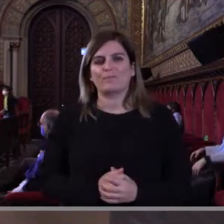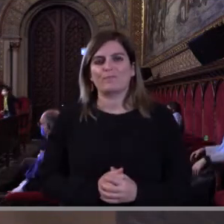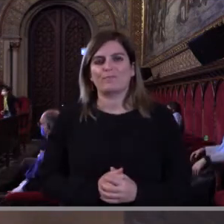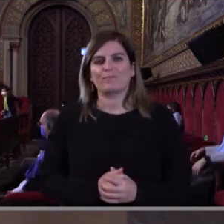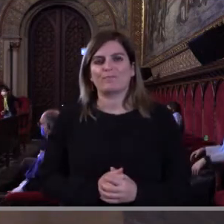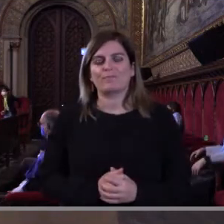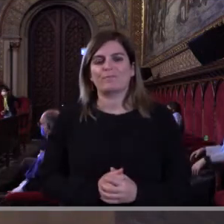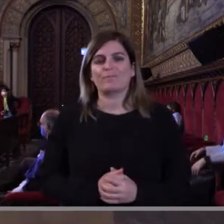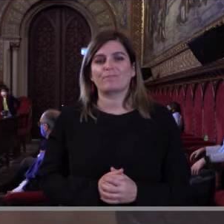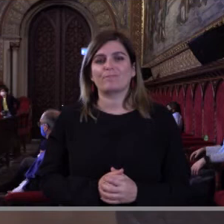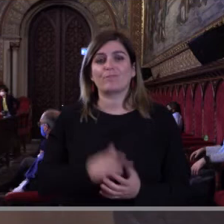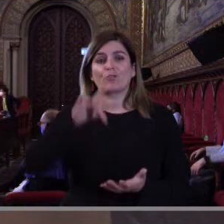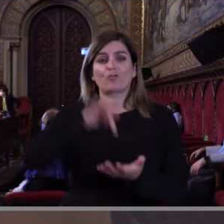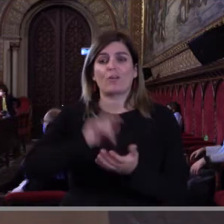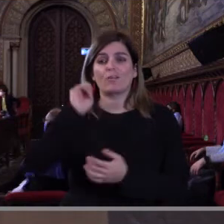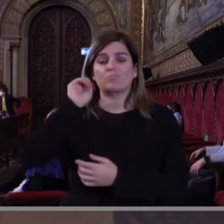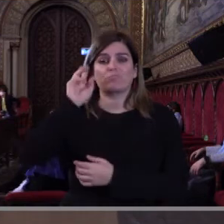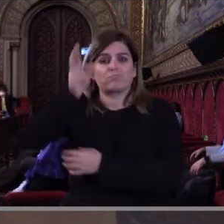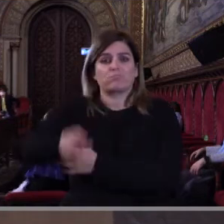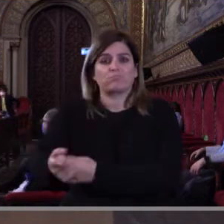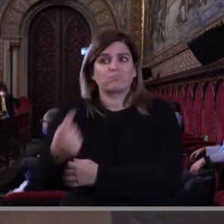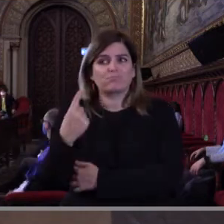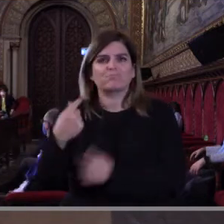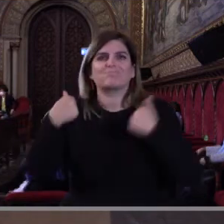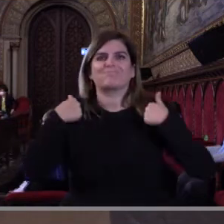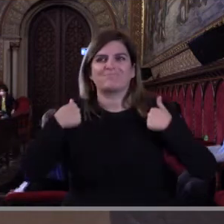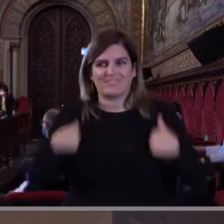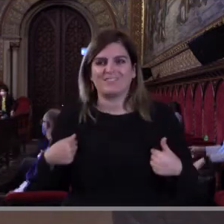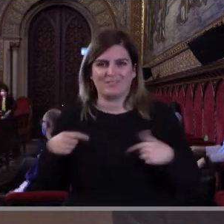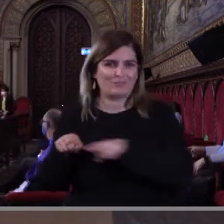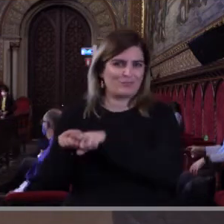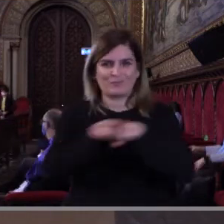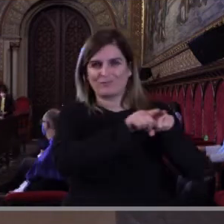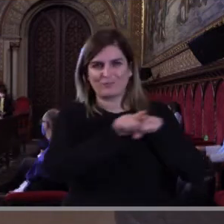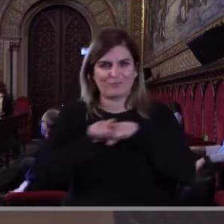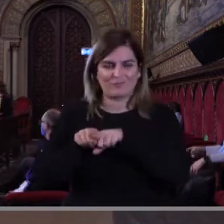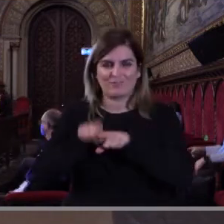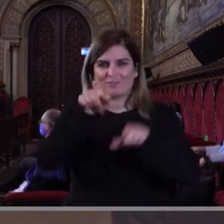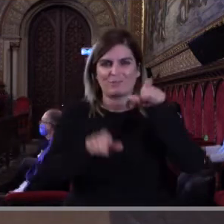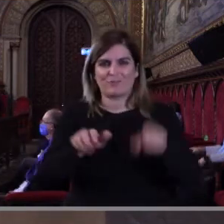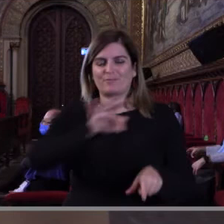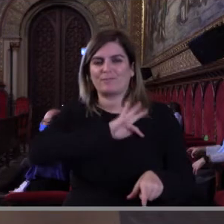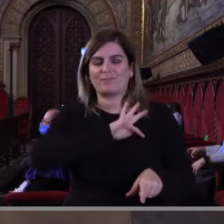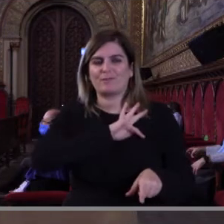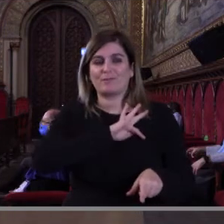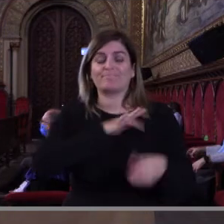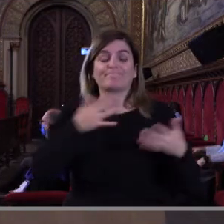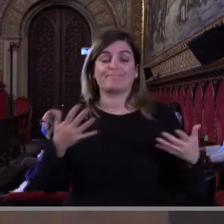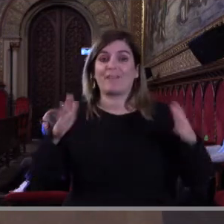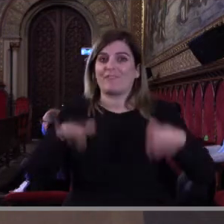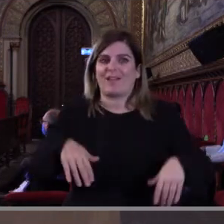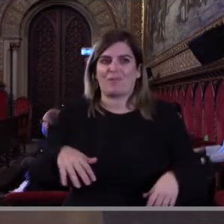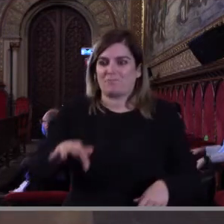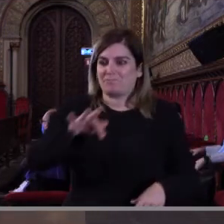Quan es va trucar el rector, jo penso que és el que vam sentir una mica tots els guardonats. I és que això de que et